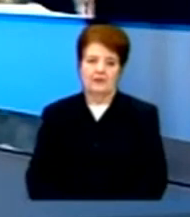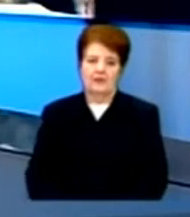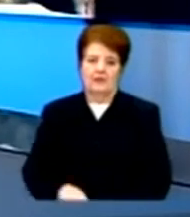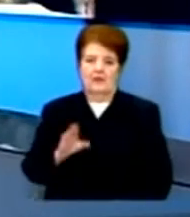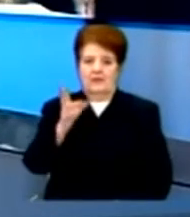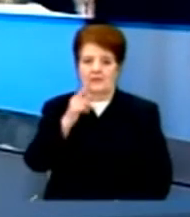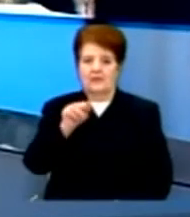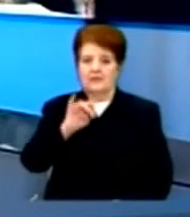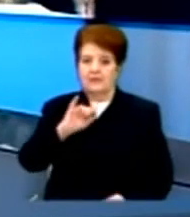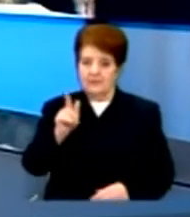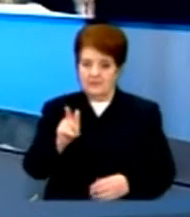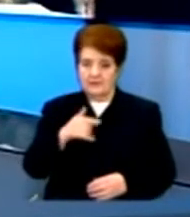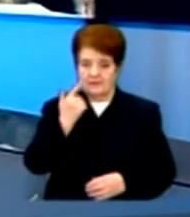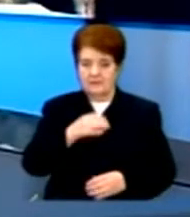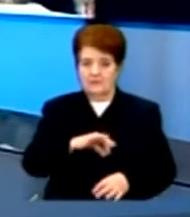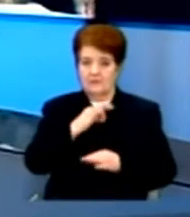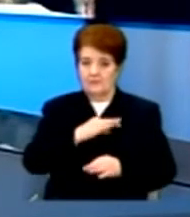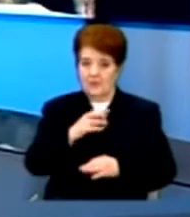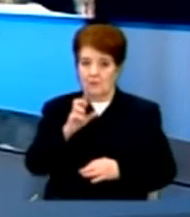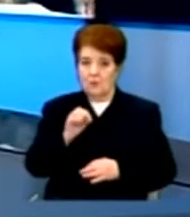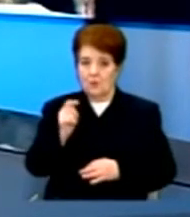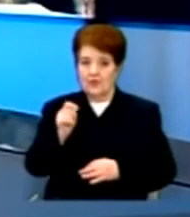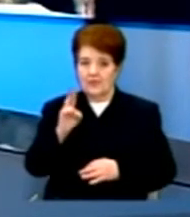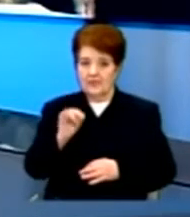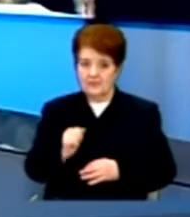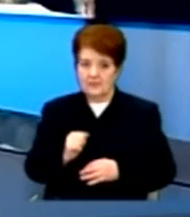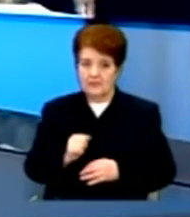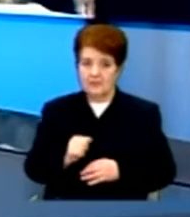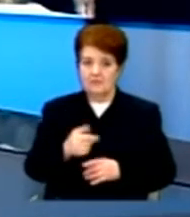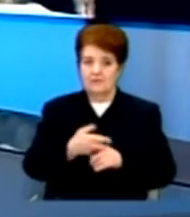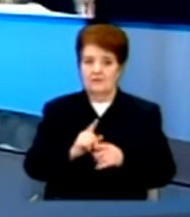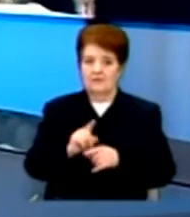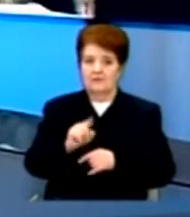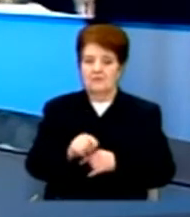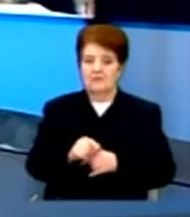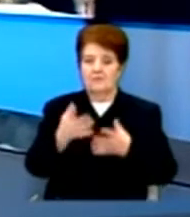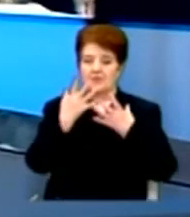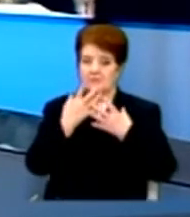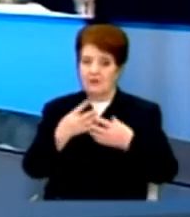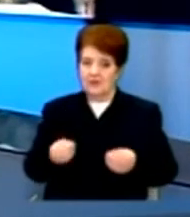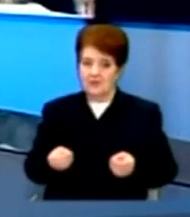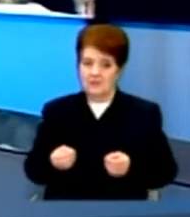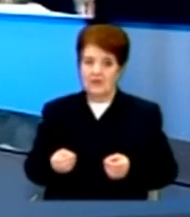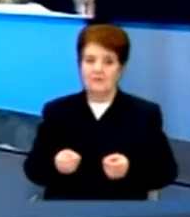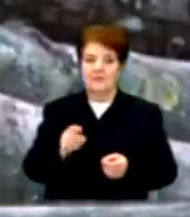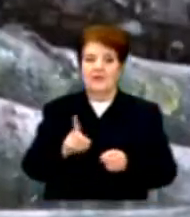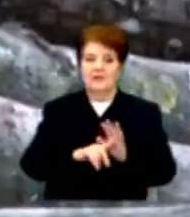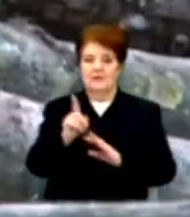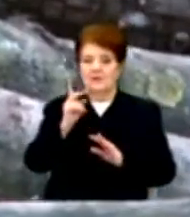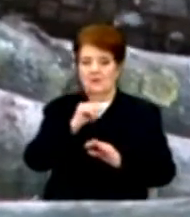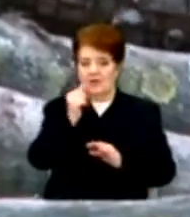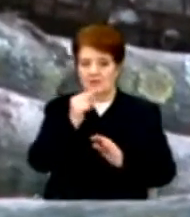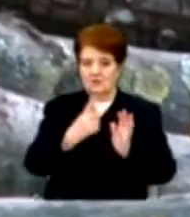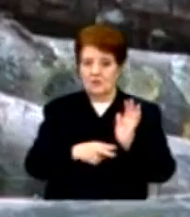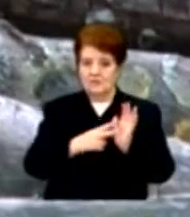Biologii danezi au tras un semnal de alarmă. Bufnița pitică, specie iubită în regat, este pe cale de dispariție. La începutul anilor 70